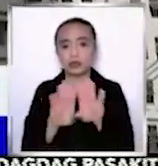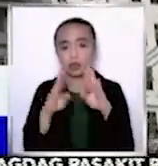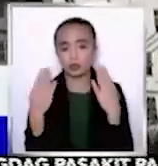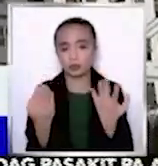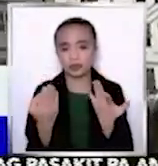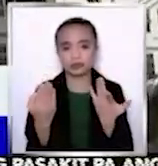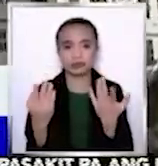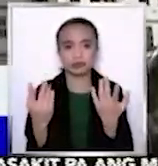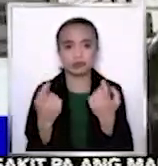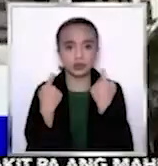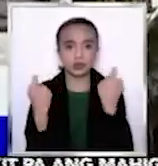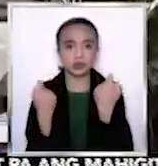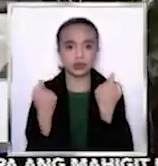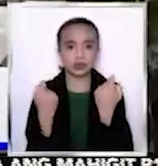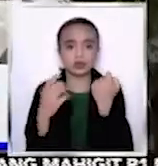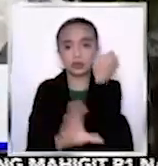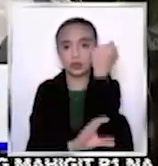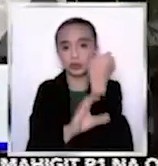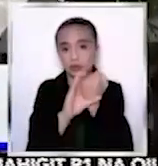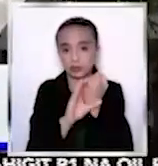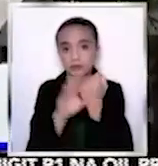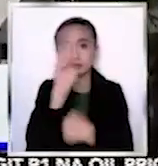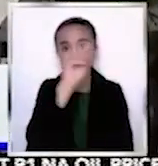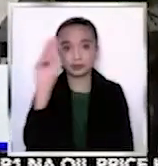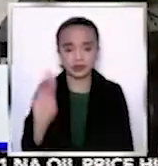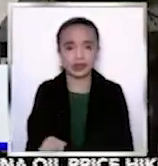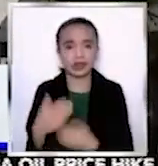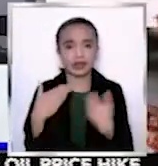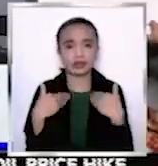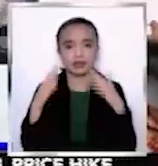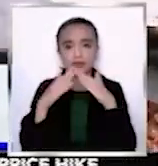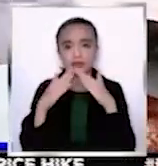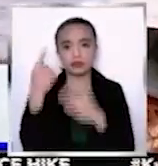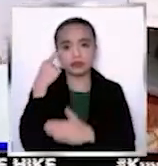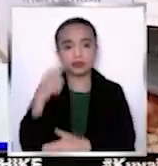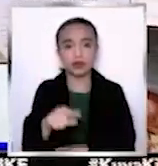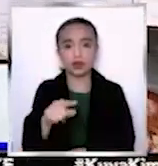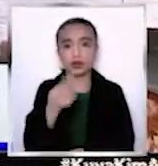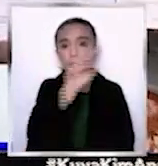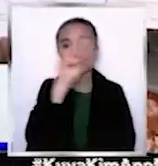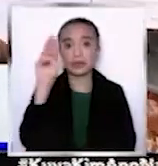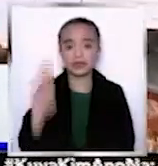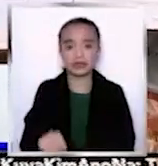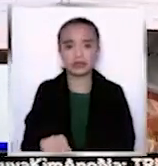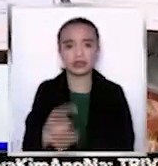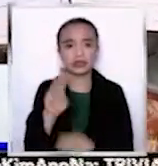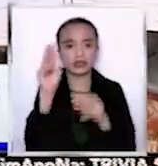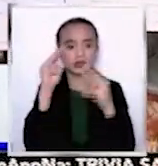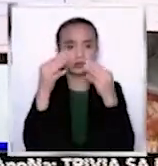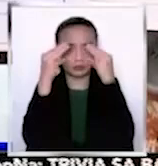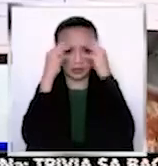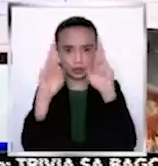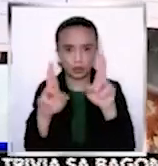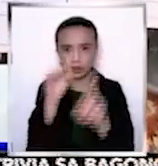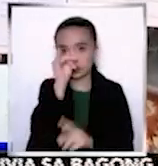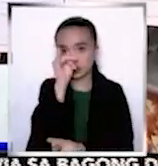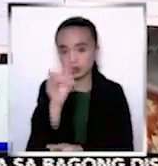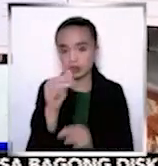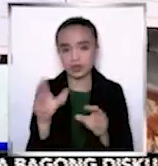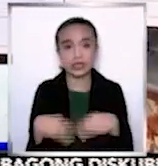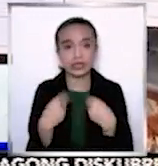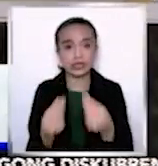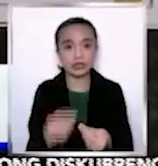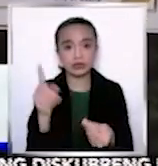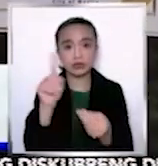Tondo, Maynila, isang condominium-style na pabahay para sa Manileño, namigay si Manila Mayor Isko Moreno ng Certificate of